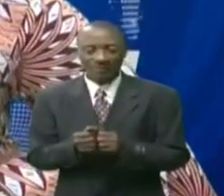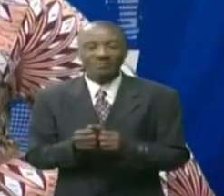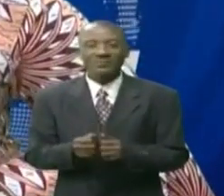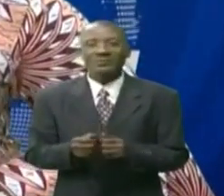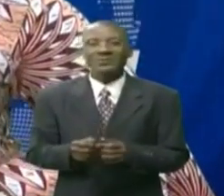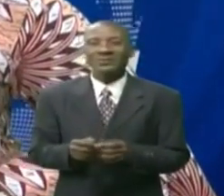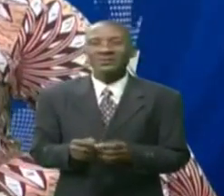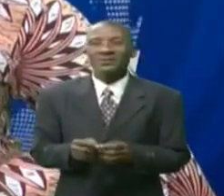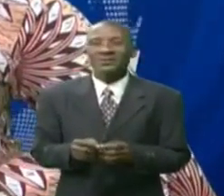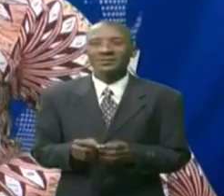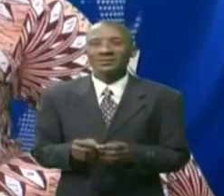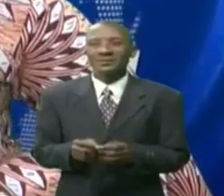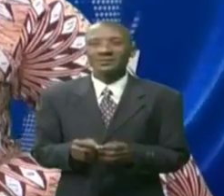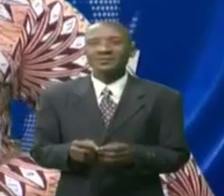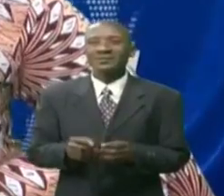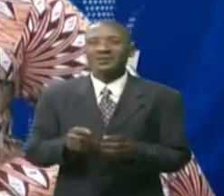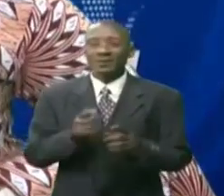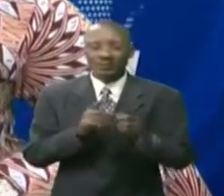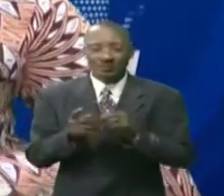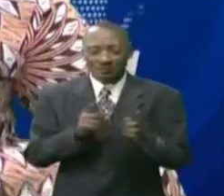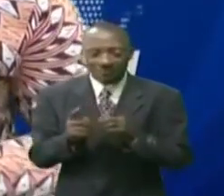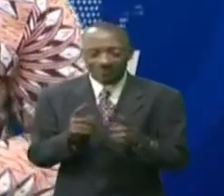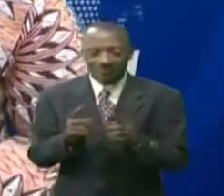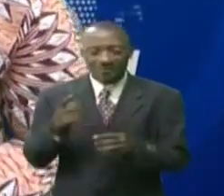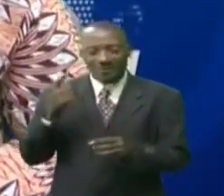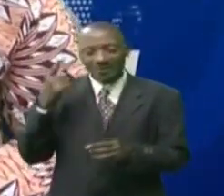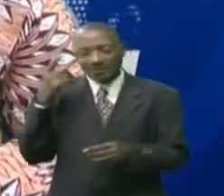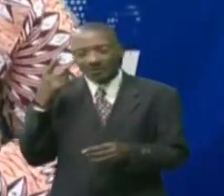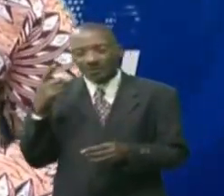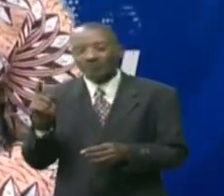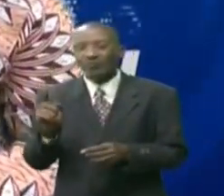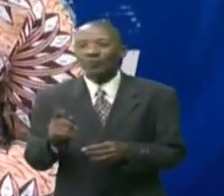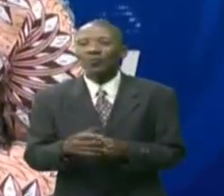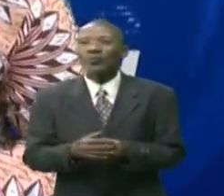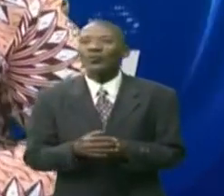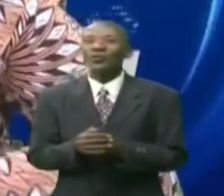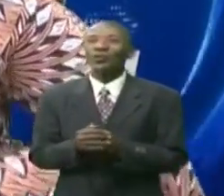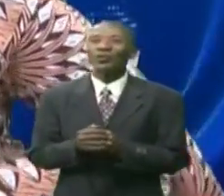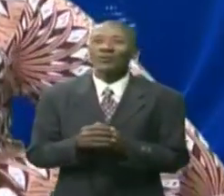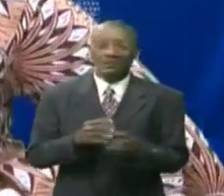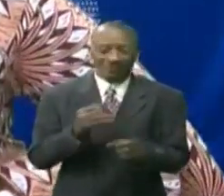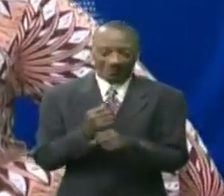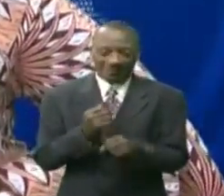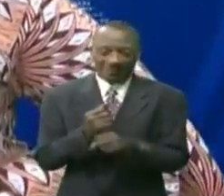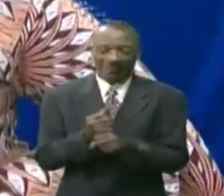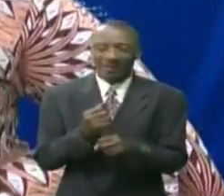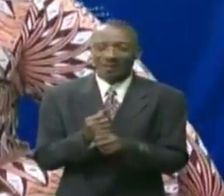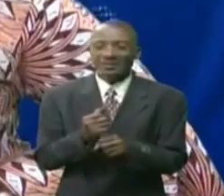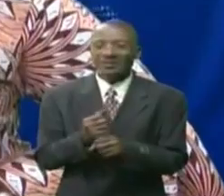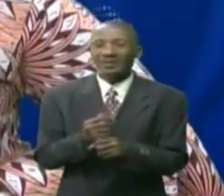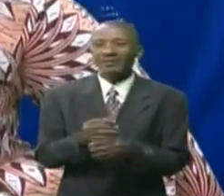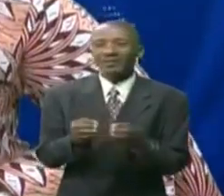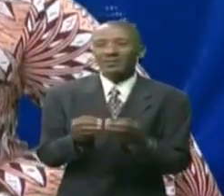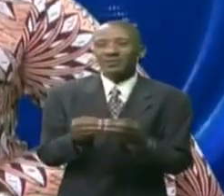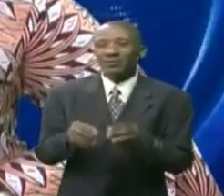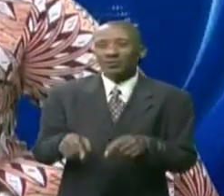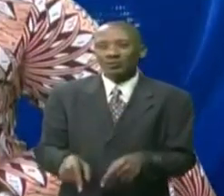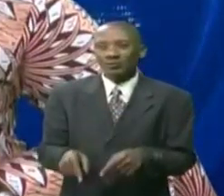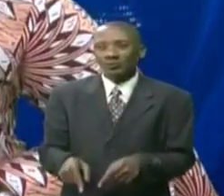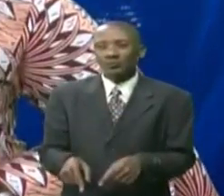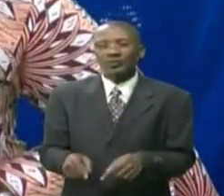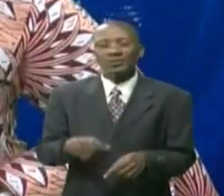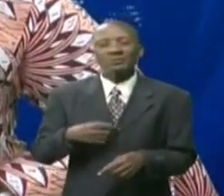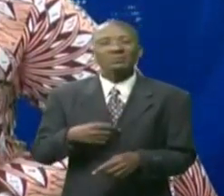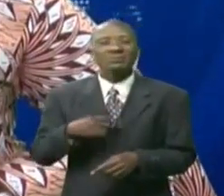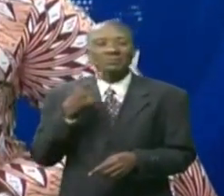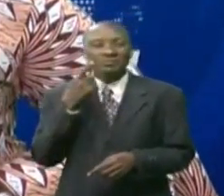Forum au Pullman Grand Hôtel de Kinshasa. La revanche du sol sur le sous-sol, c'est le thème de ces assises organisées conjointement par le